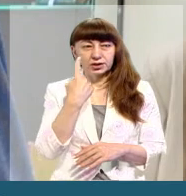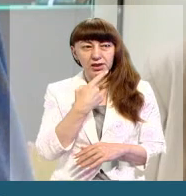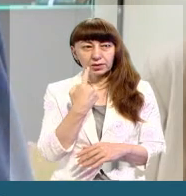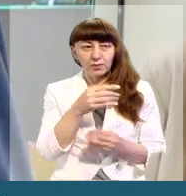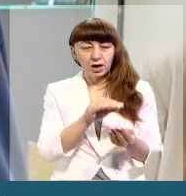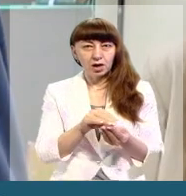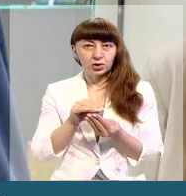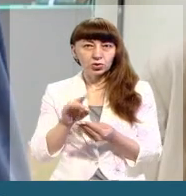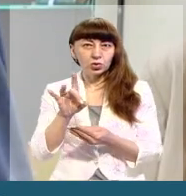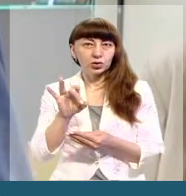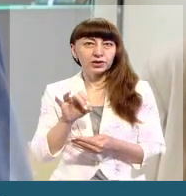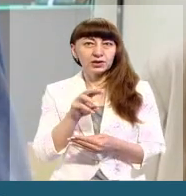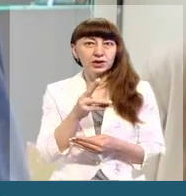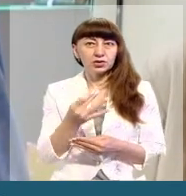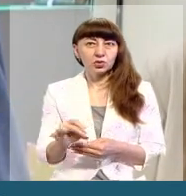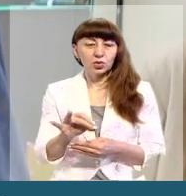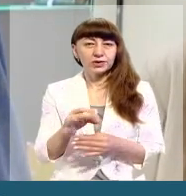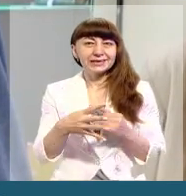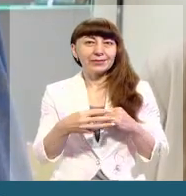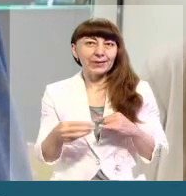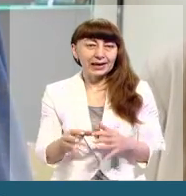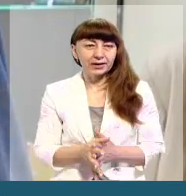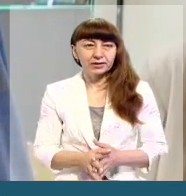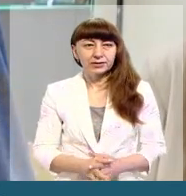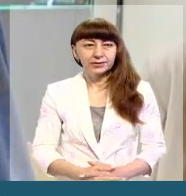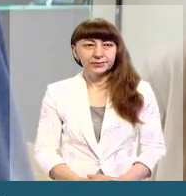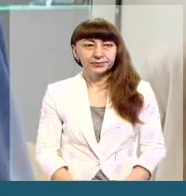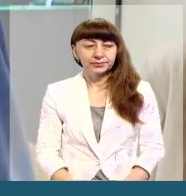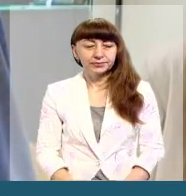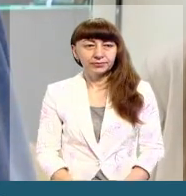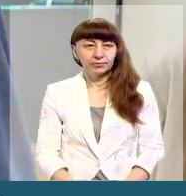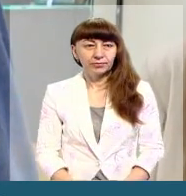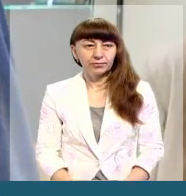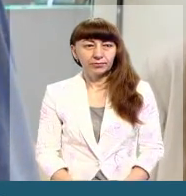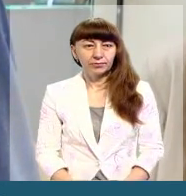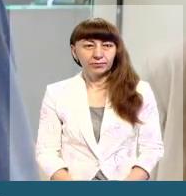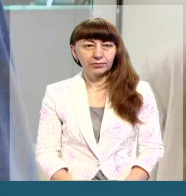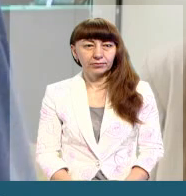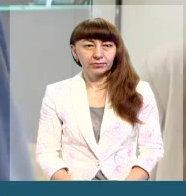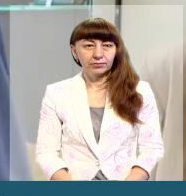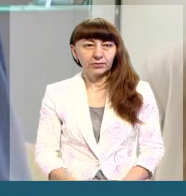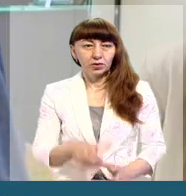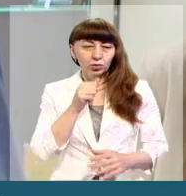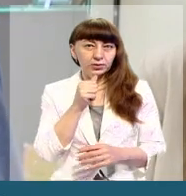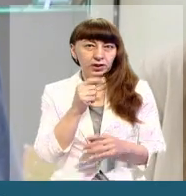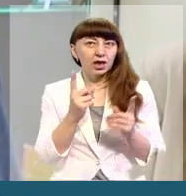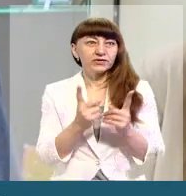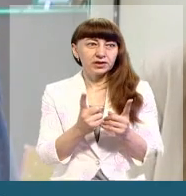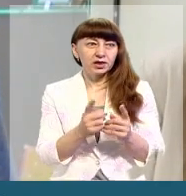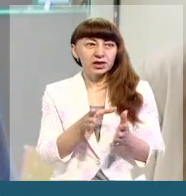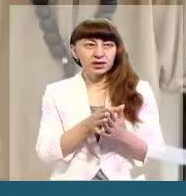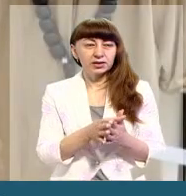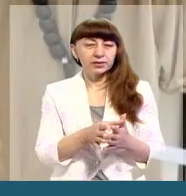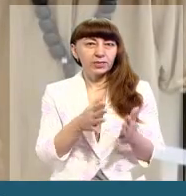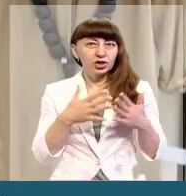алды. Біздің ойымыздан бетеррек болды. Біз шынында да енді Қостанай облысы қанша дегенмен орыс тілді ғой деп ойлаған